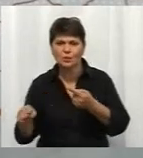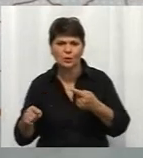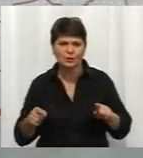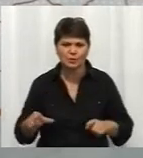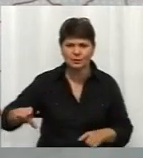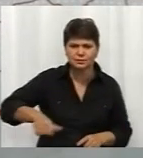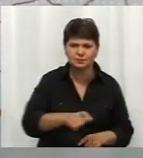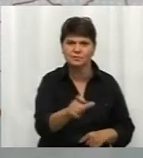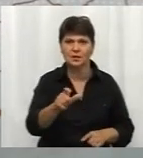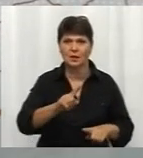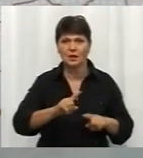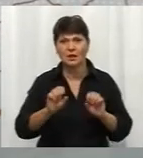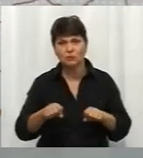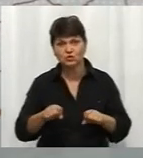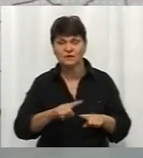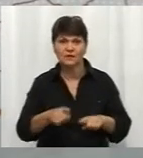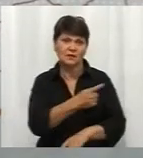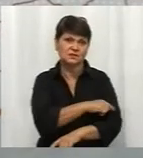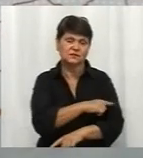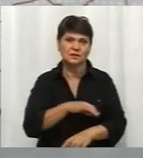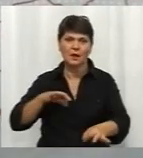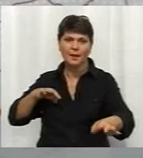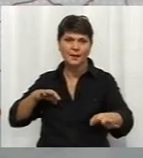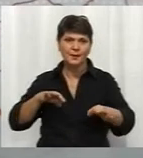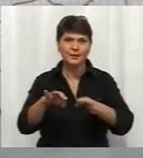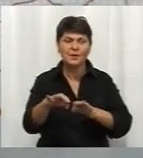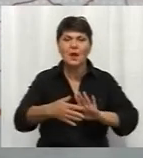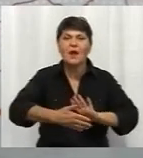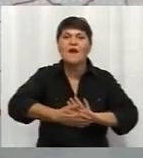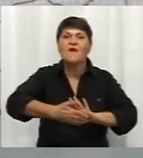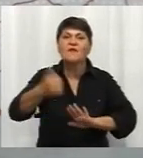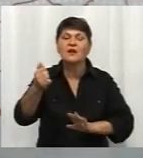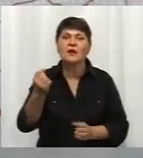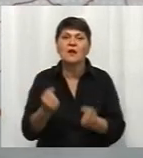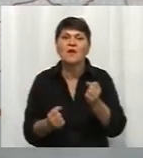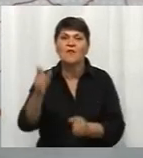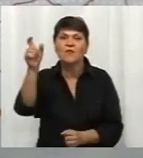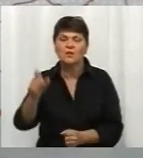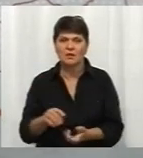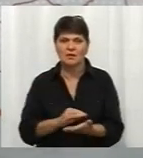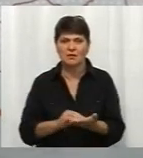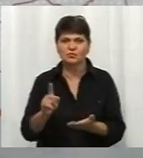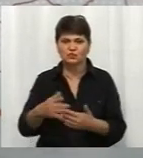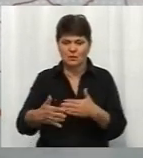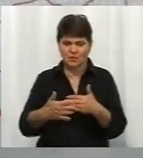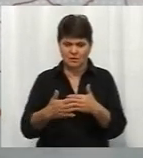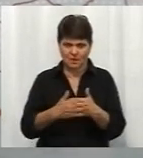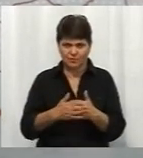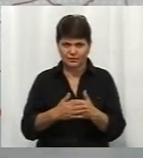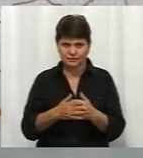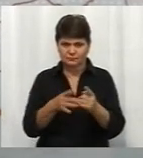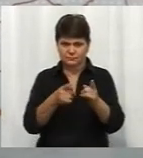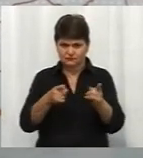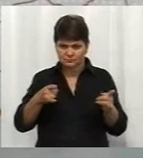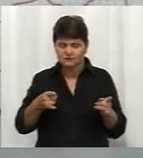під'їзду. Можливо, швидка допомога, дорухалися якраз і на виклик, водій написав, що наближаю, стоючи в черзі, де